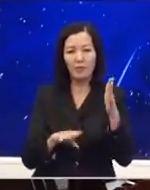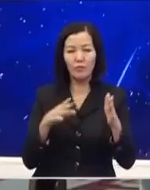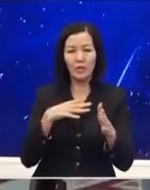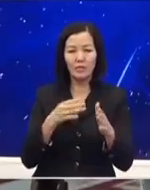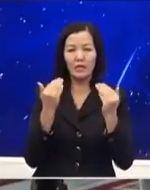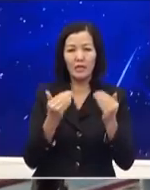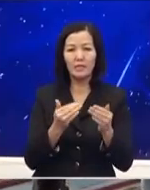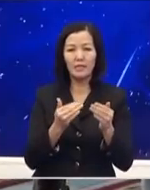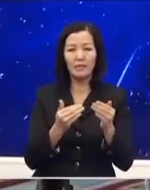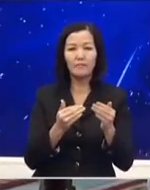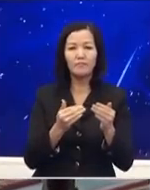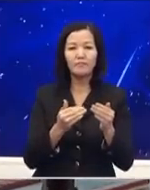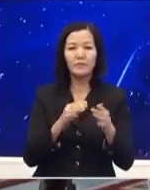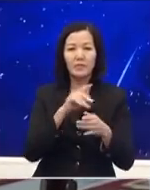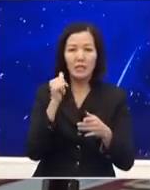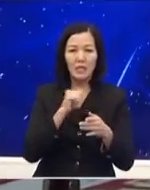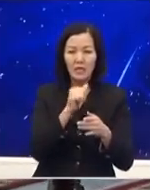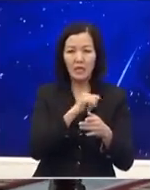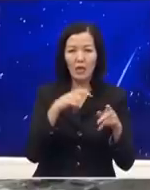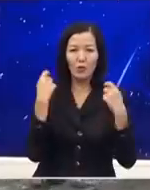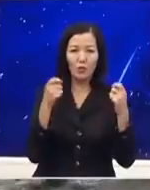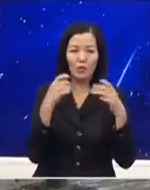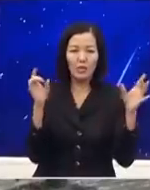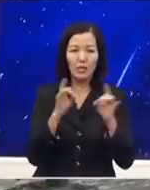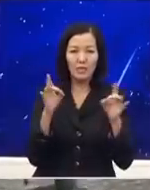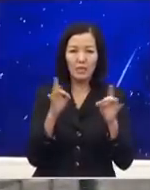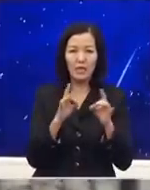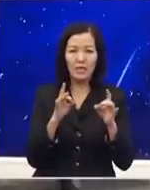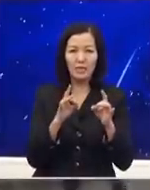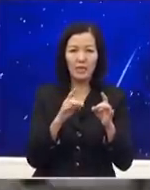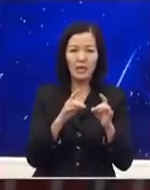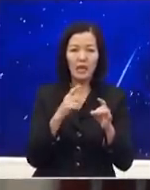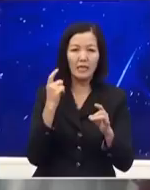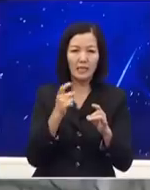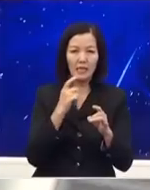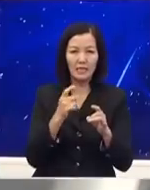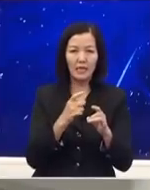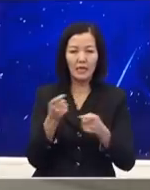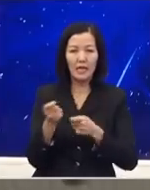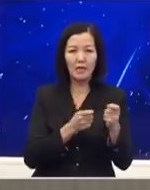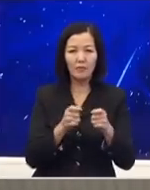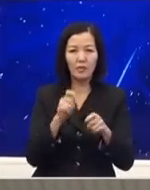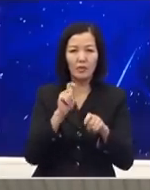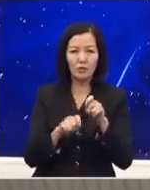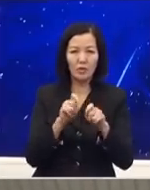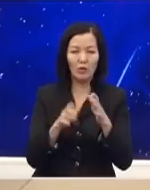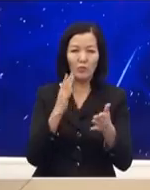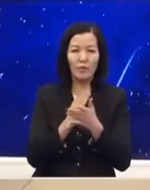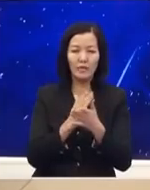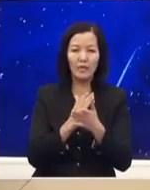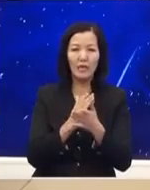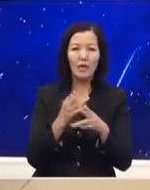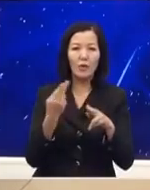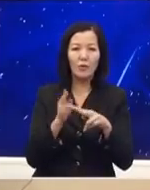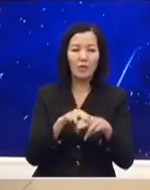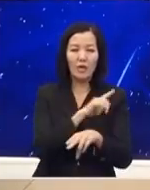салынған. Арасында астыртын тығылып, той жасаған мейрамхана мен той иелеріне де әкімшілік іс қозғалды. Таяқтың ұшы қатты тиді ме,